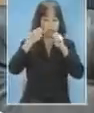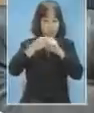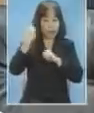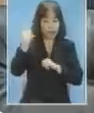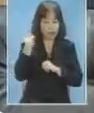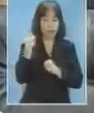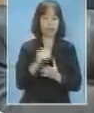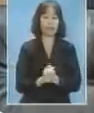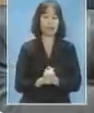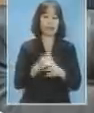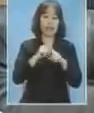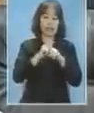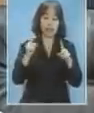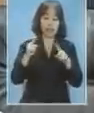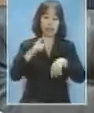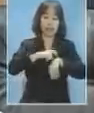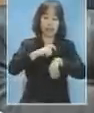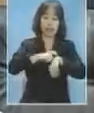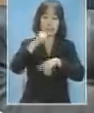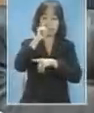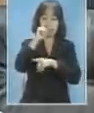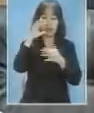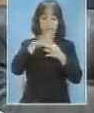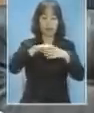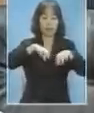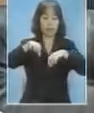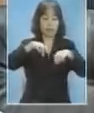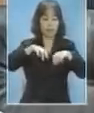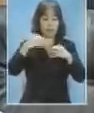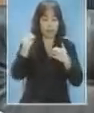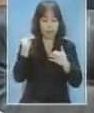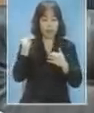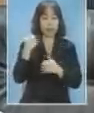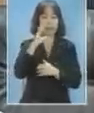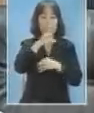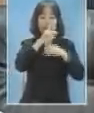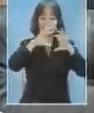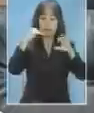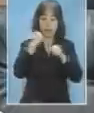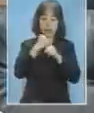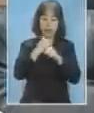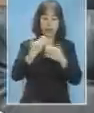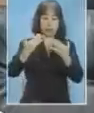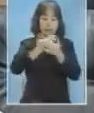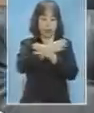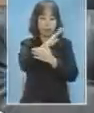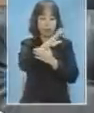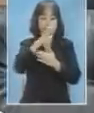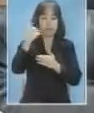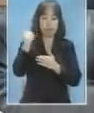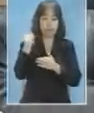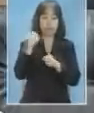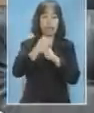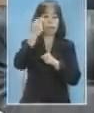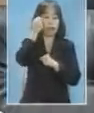แล้วแต่ว่าเมื่อมีเวลามีโอกาสของการบริหารประเทศมีเวลาของการที่จะสร้างจุดเปลี่ยนด้วย